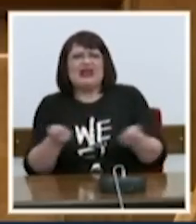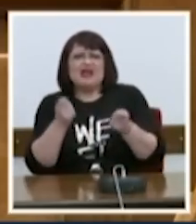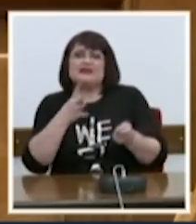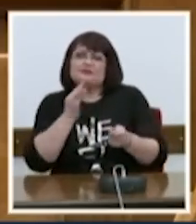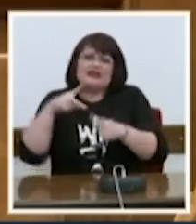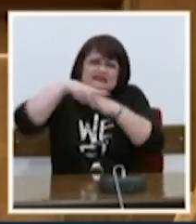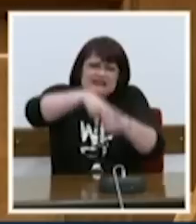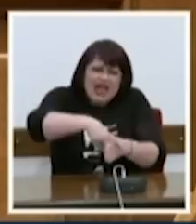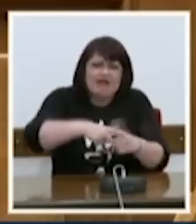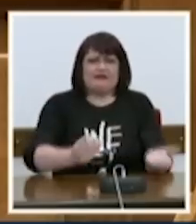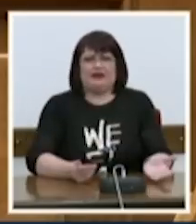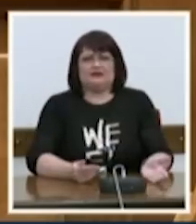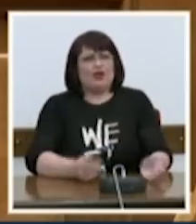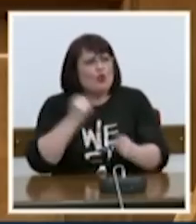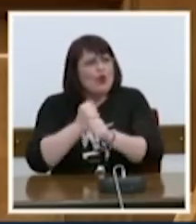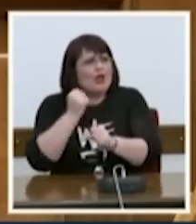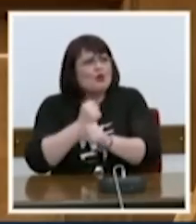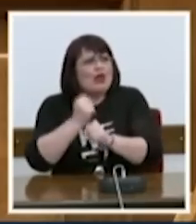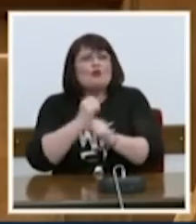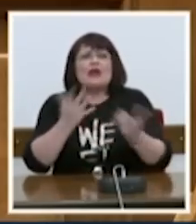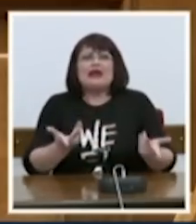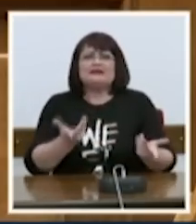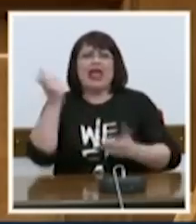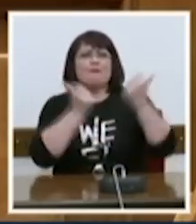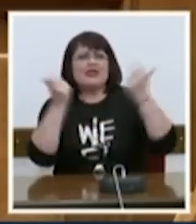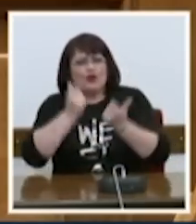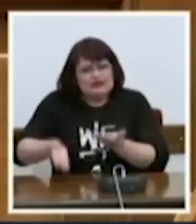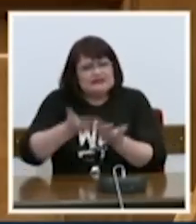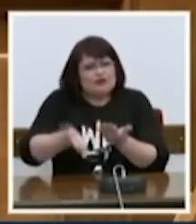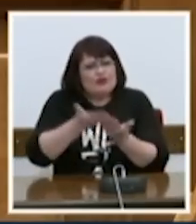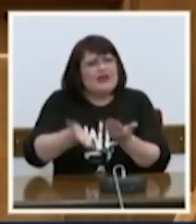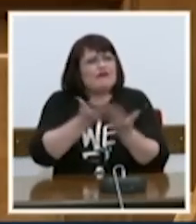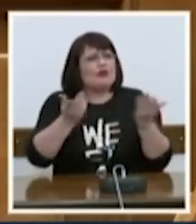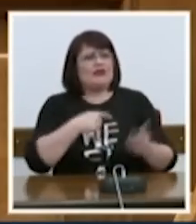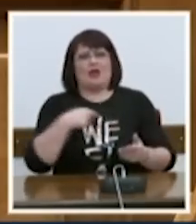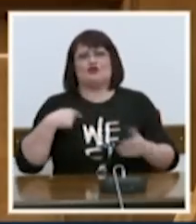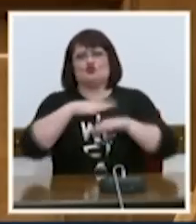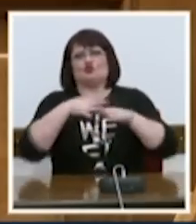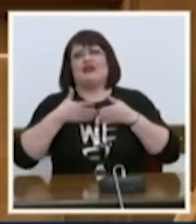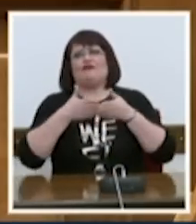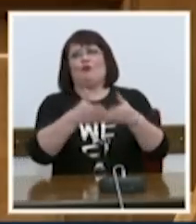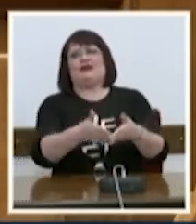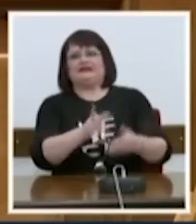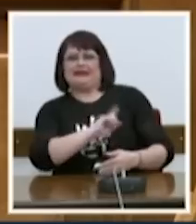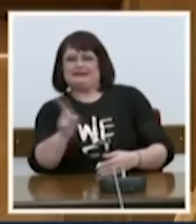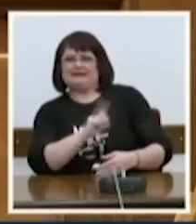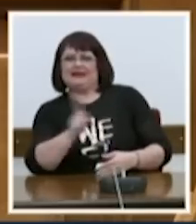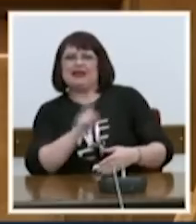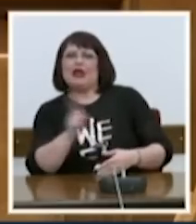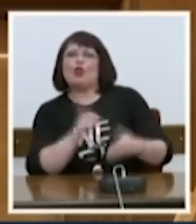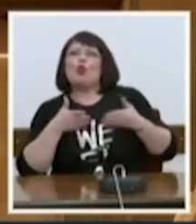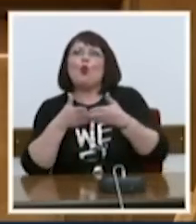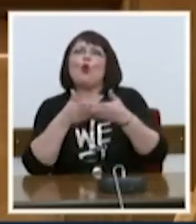χρόνια αυξάνονται συνεχώς οι επιδοτήσεις προς αυτούς τους εφοπλιστές ακτοπλόους, όταν αναμένουν